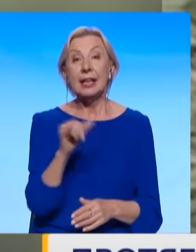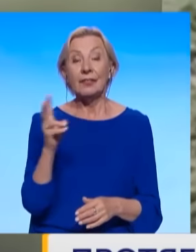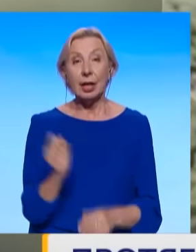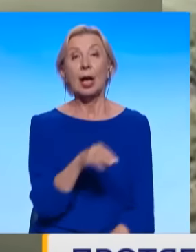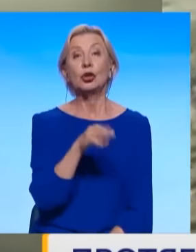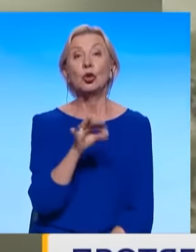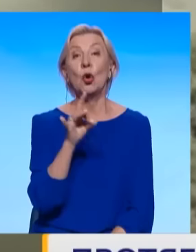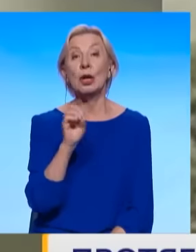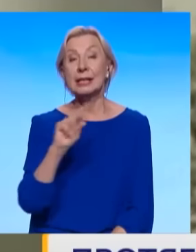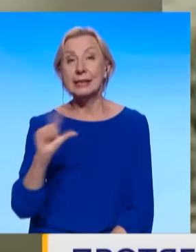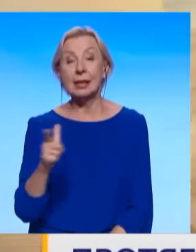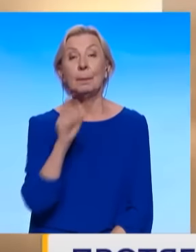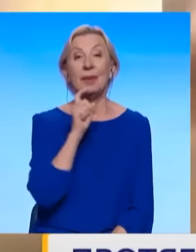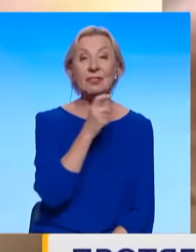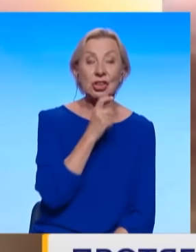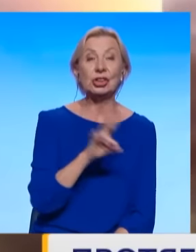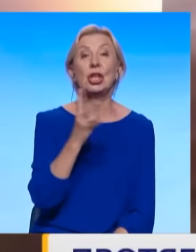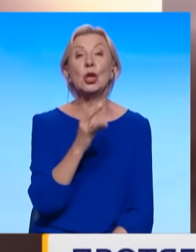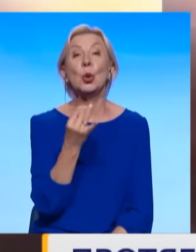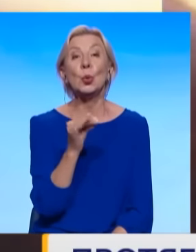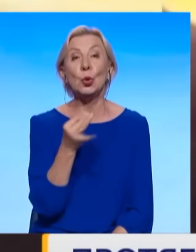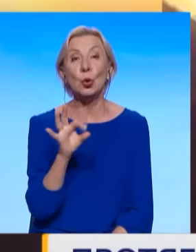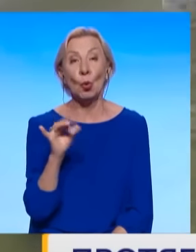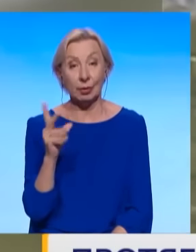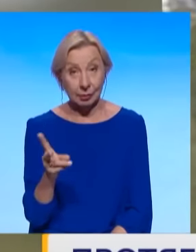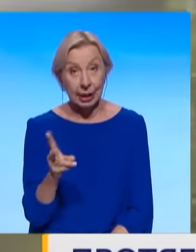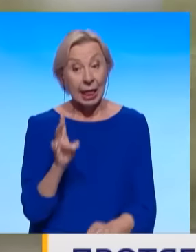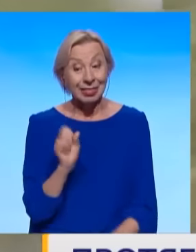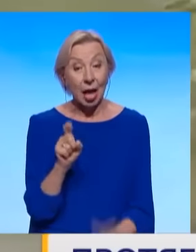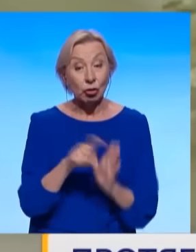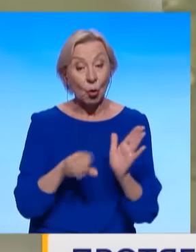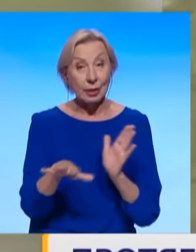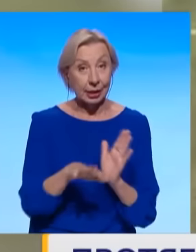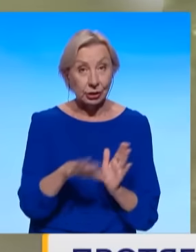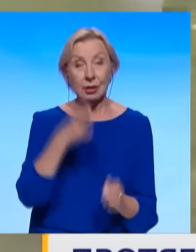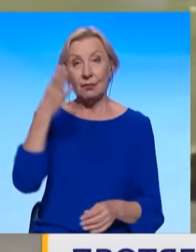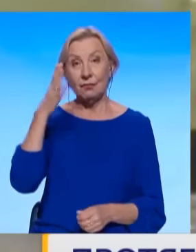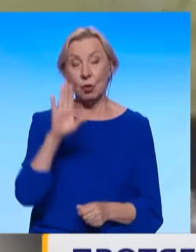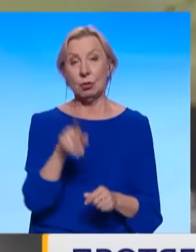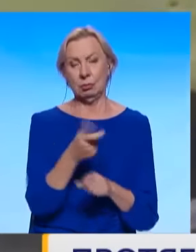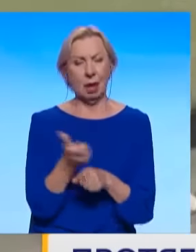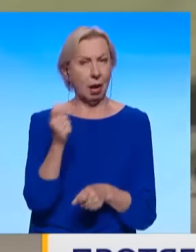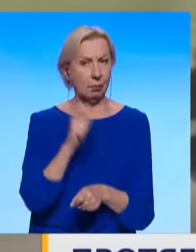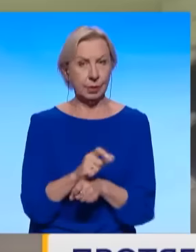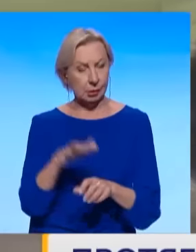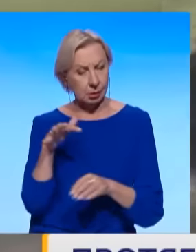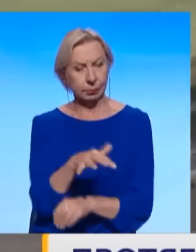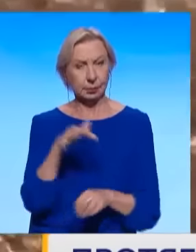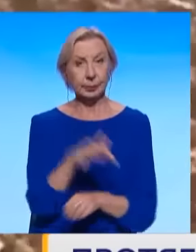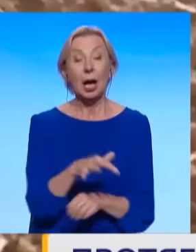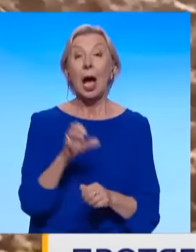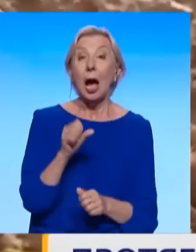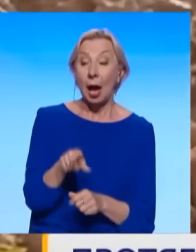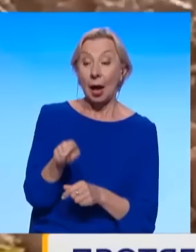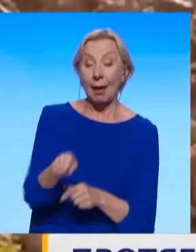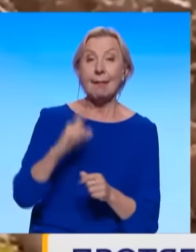північного та нью-йорка йдеться у зведенні генштабу саме на Донеччині ворог найбільше зараз атакує А на Харківському